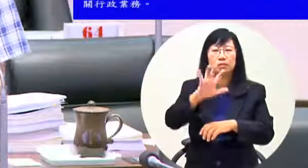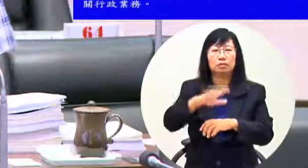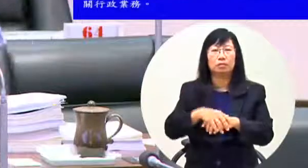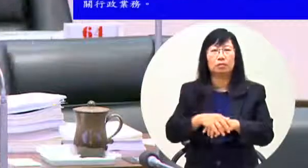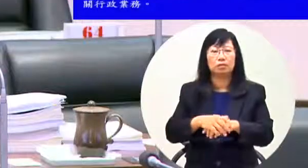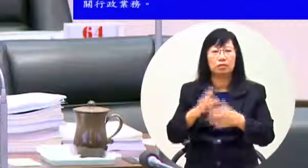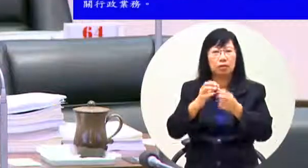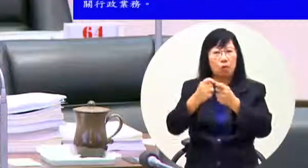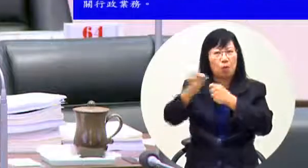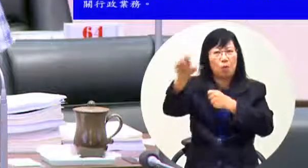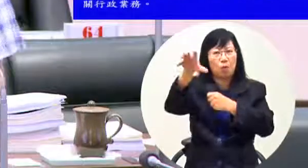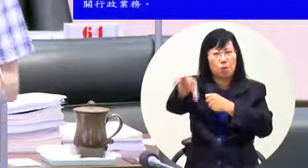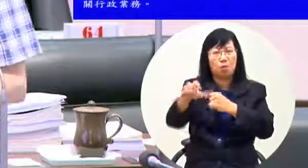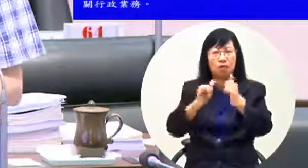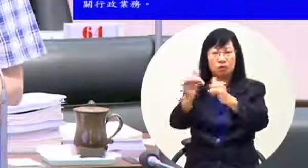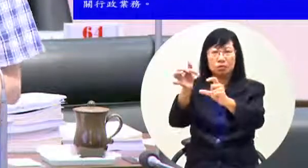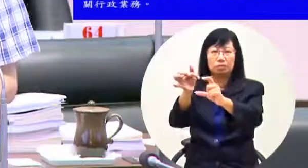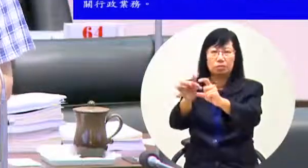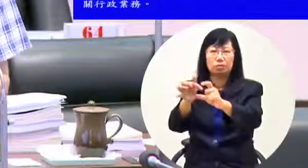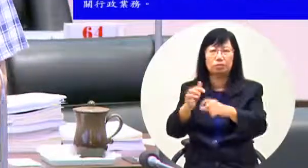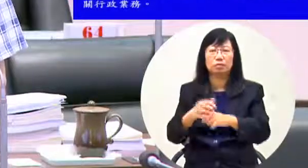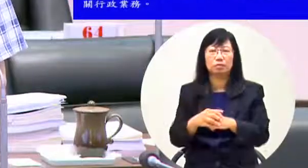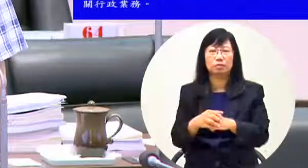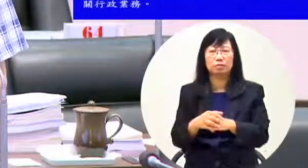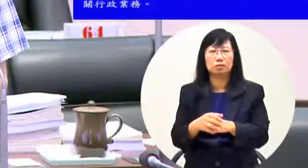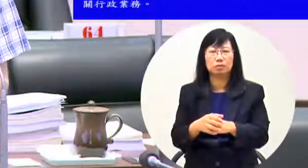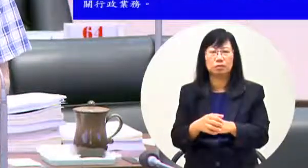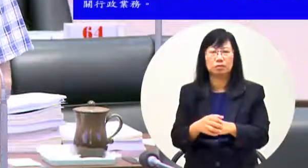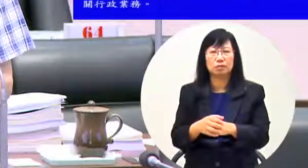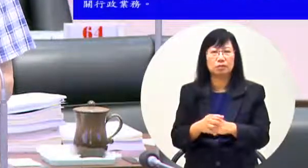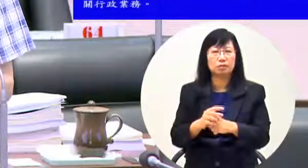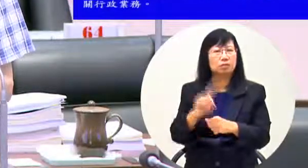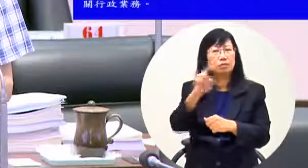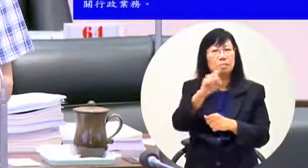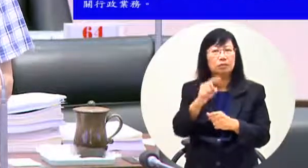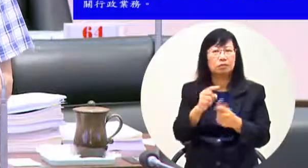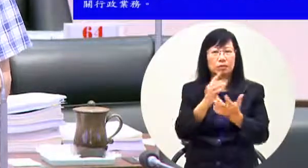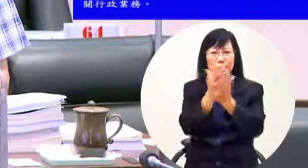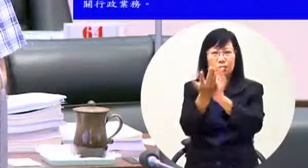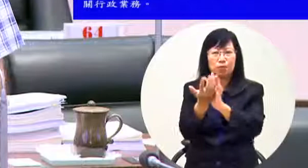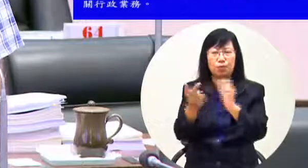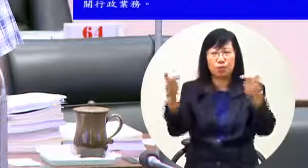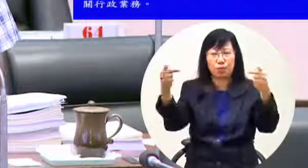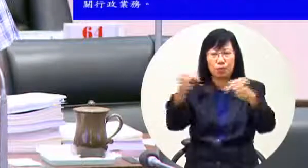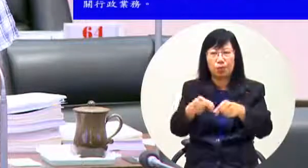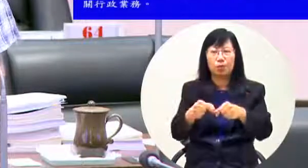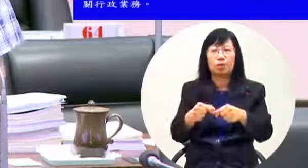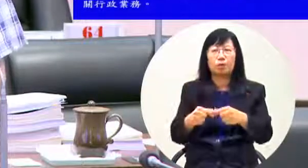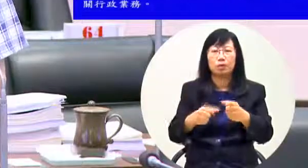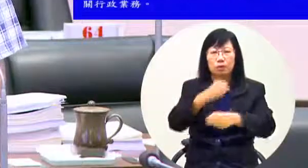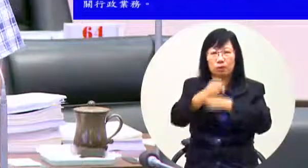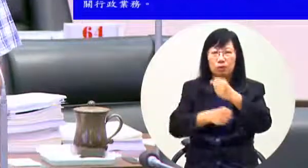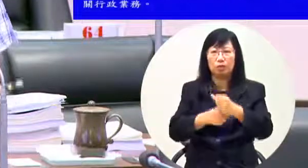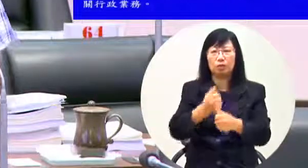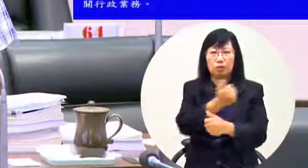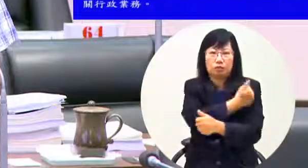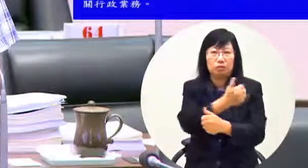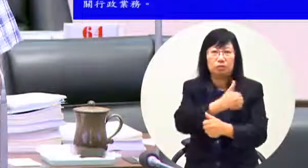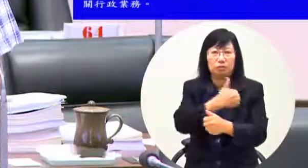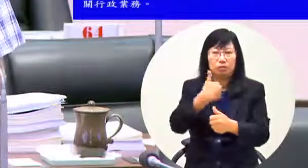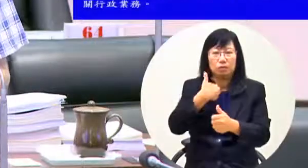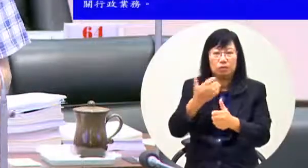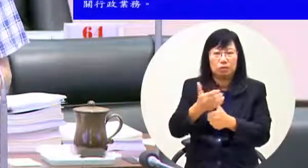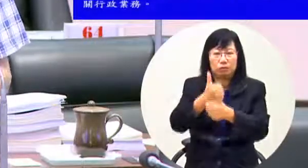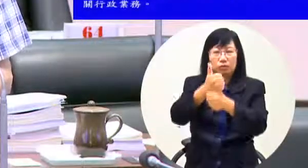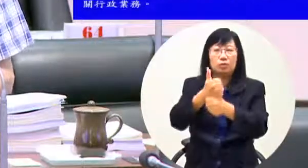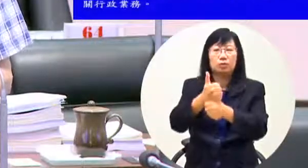都没有综合多功能的活动场所 活动中心设施，一直很不满，我